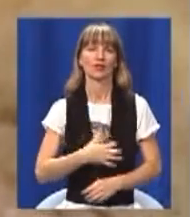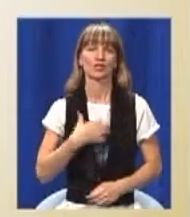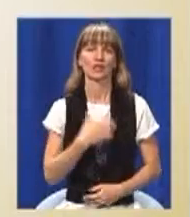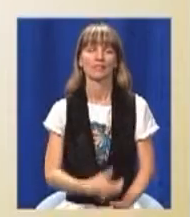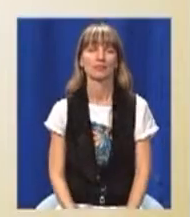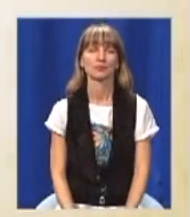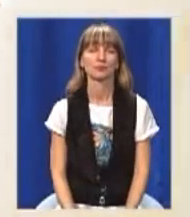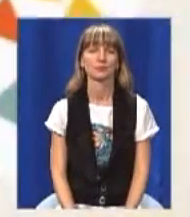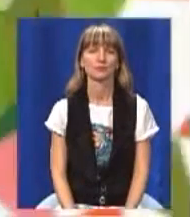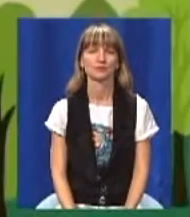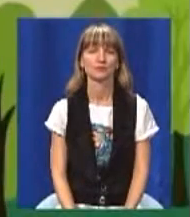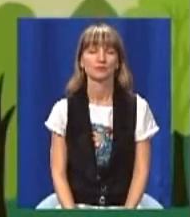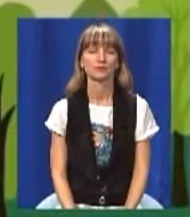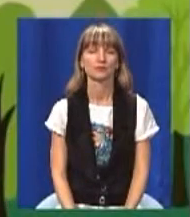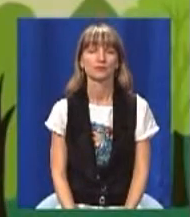важливими.